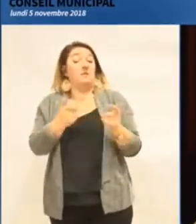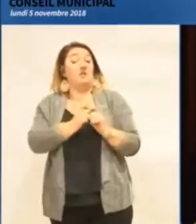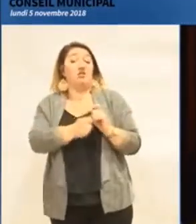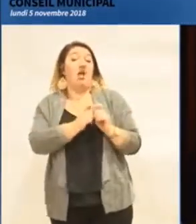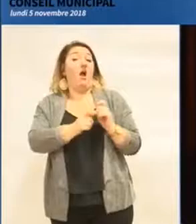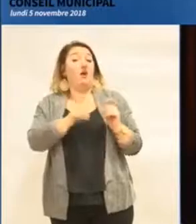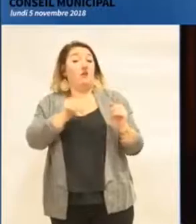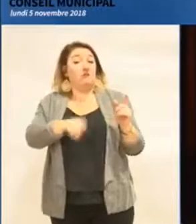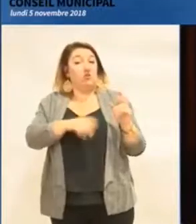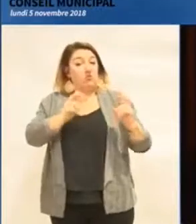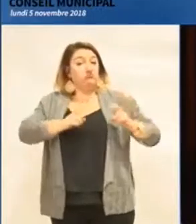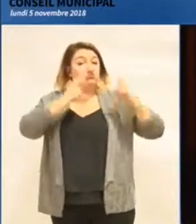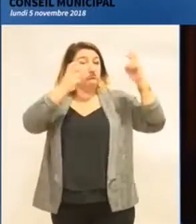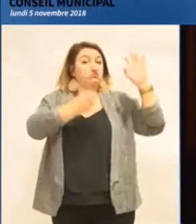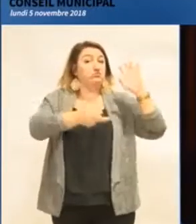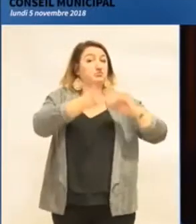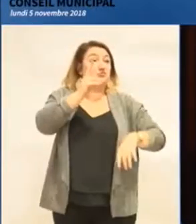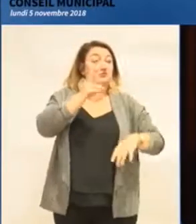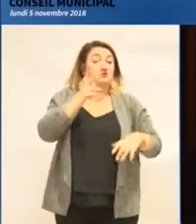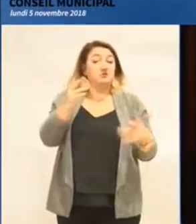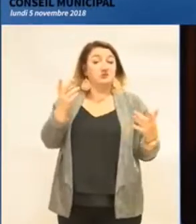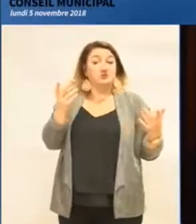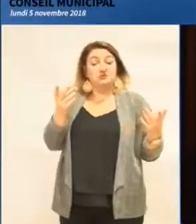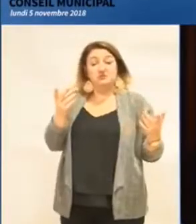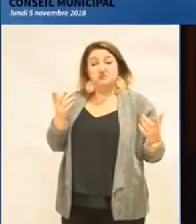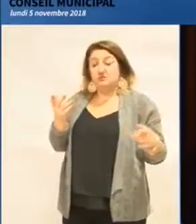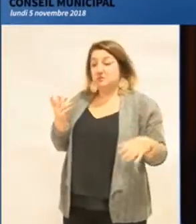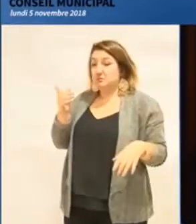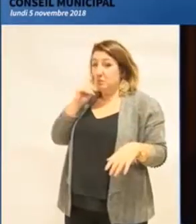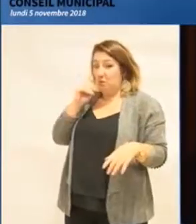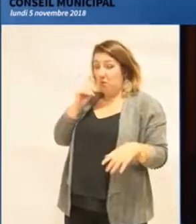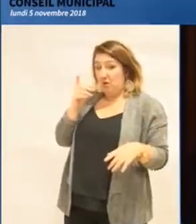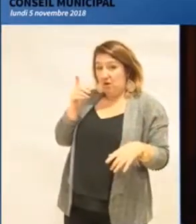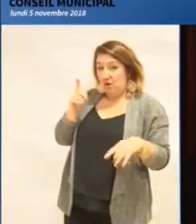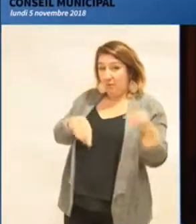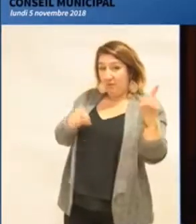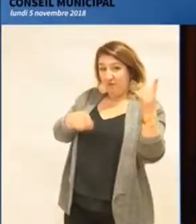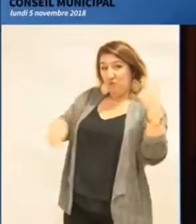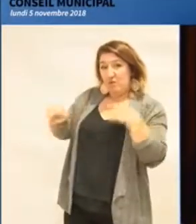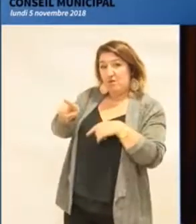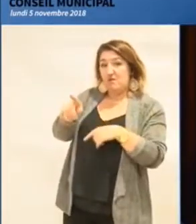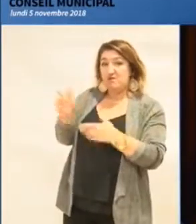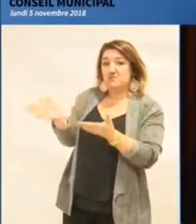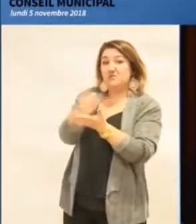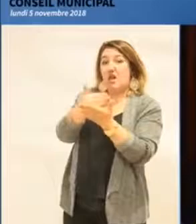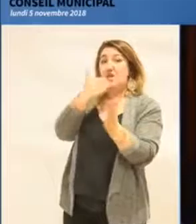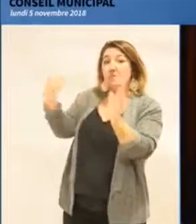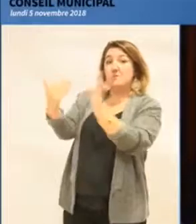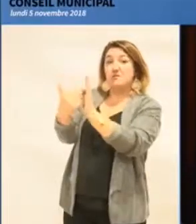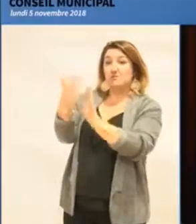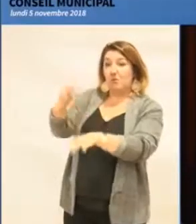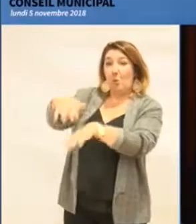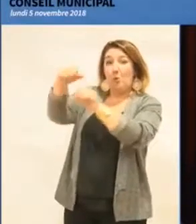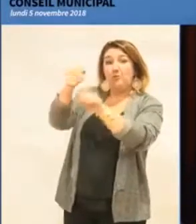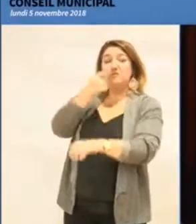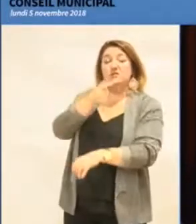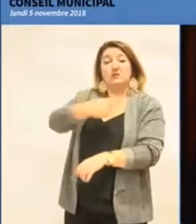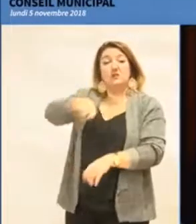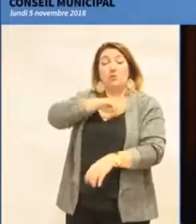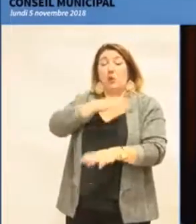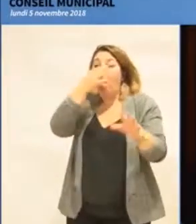plus de mal à recruter à Grenoble que dans d'autres villes de la métropole. Il y a aussi une